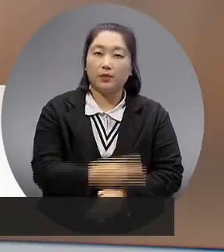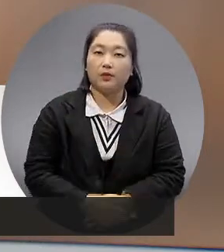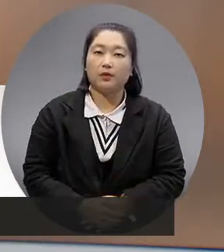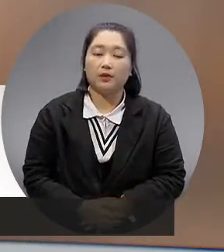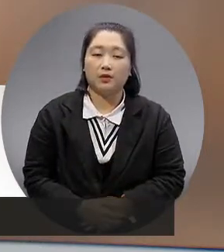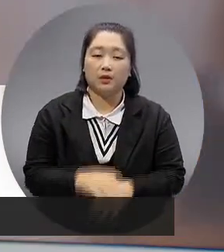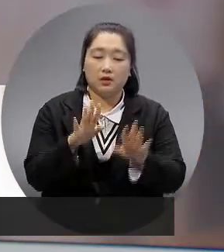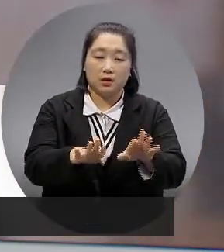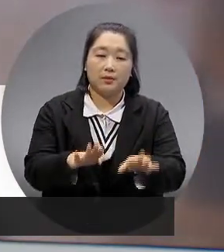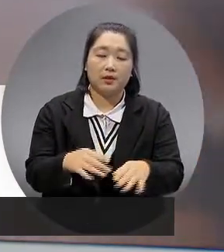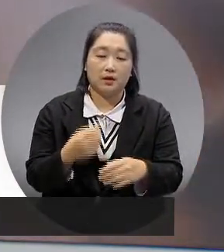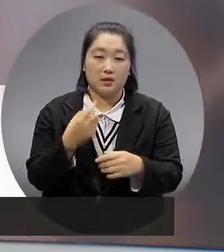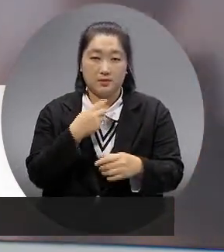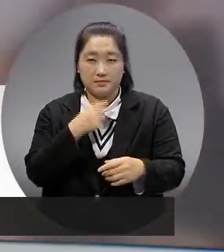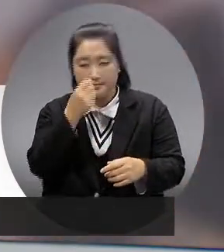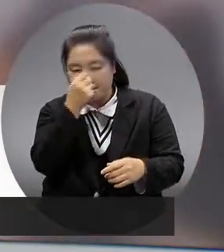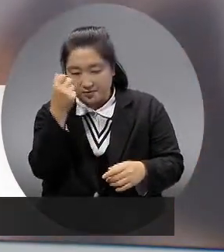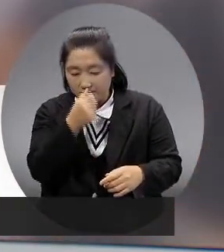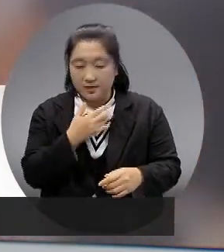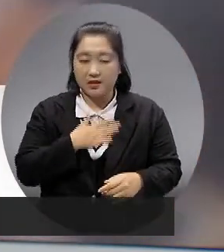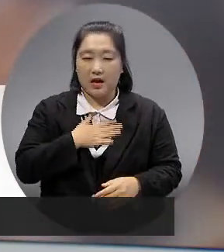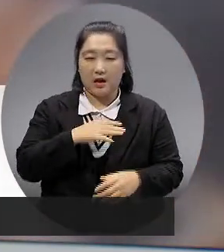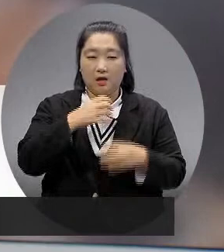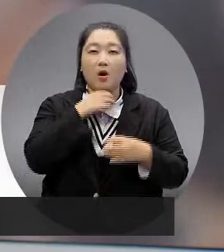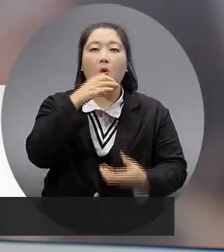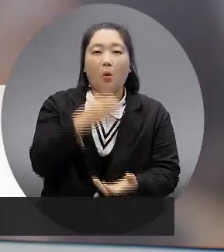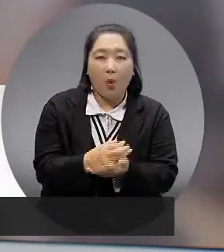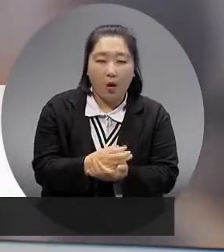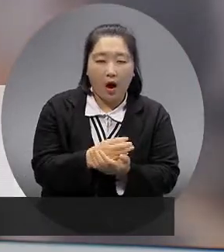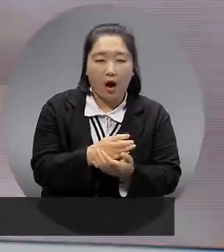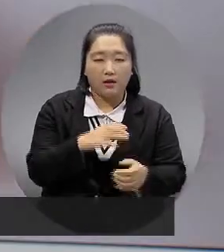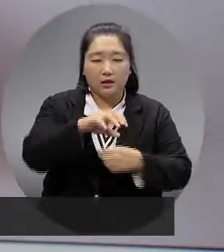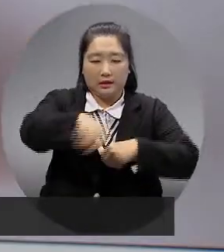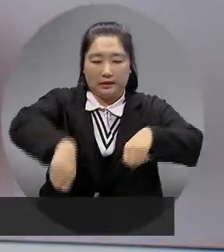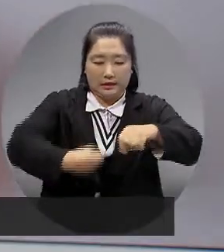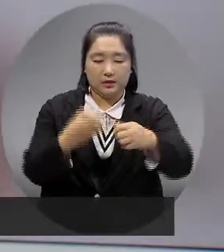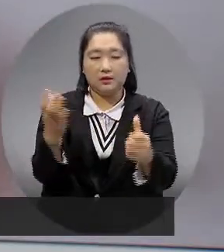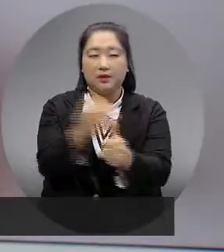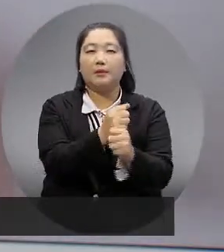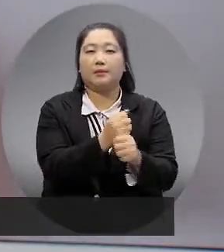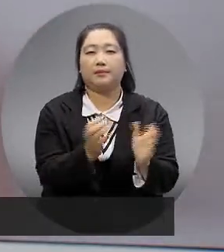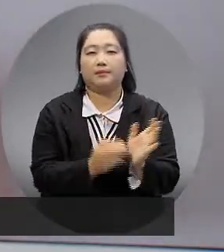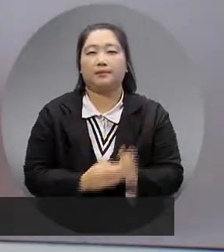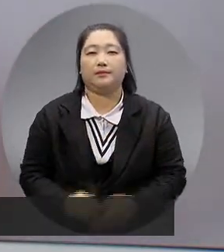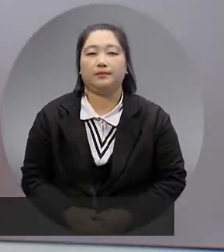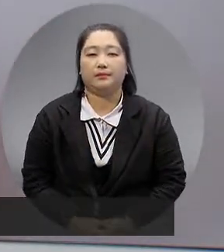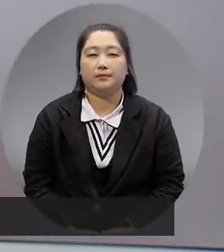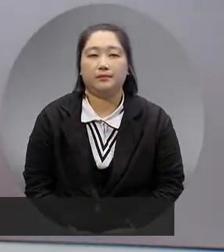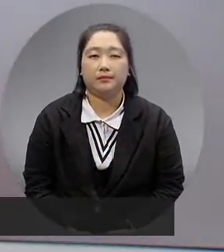이번엔 사기를 알아챈 시민들에게 역으로 속아 덜미를 잡혔습니다. 이채연 기자입니다.